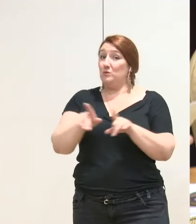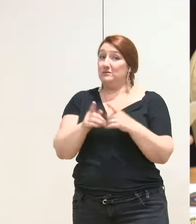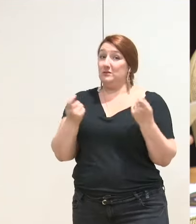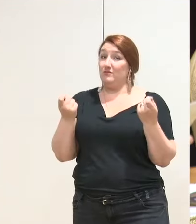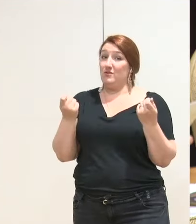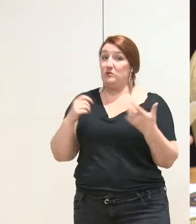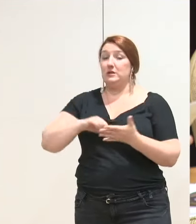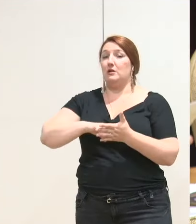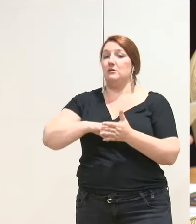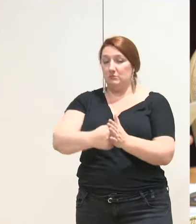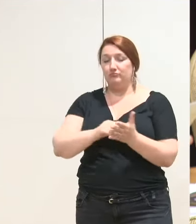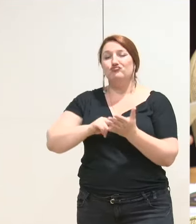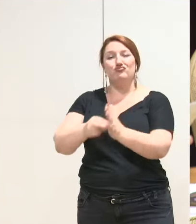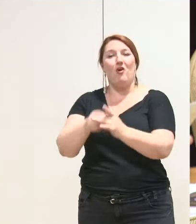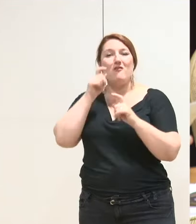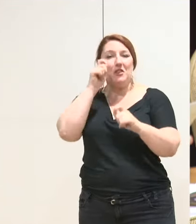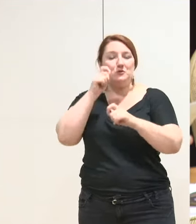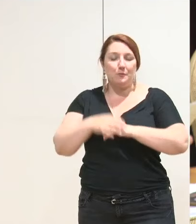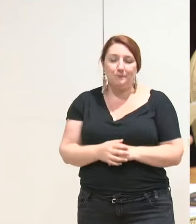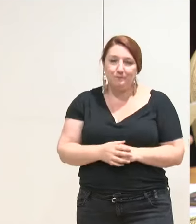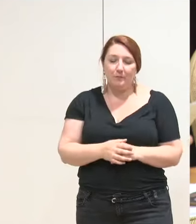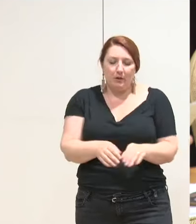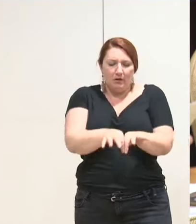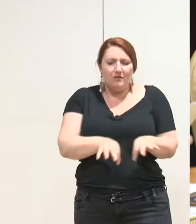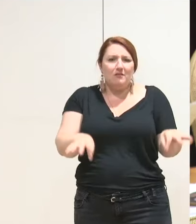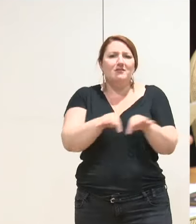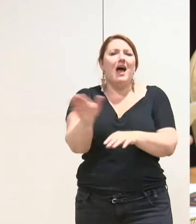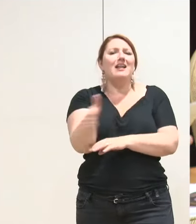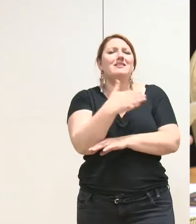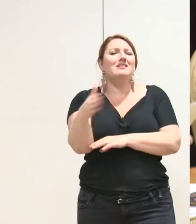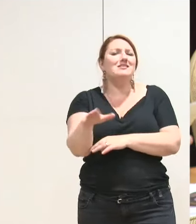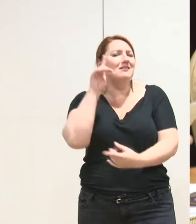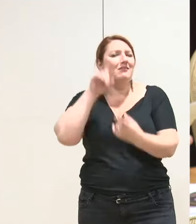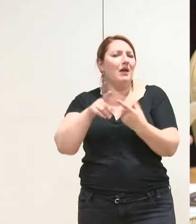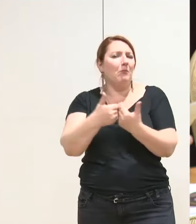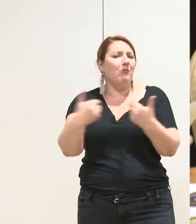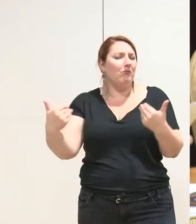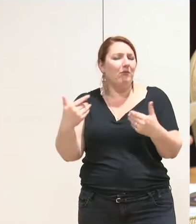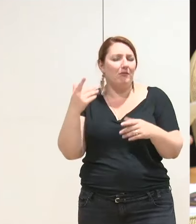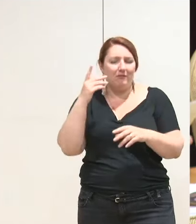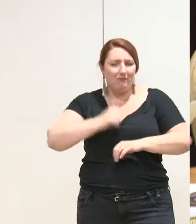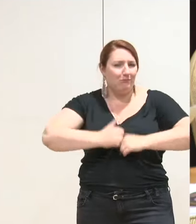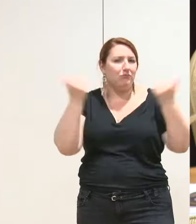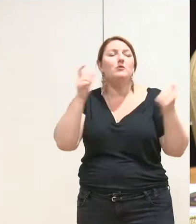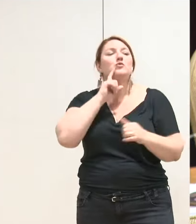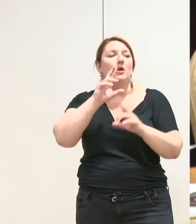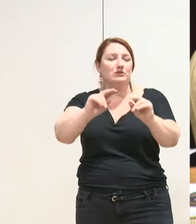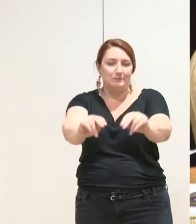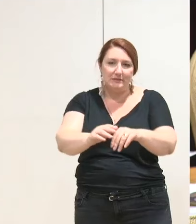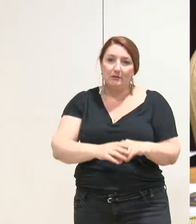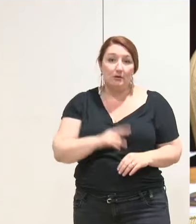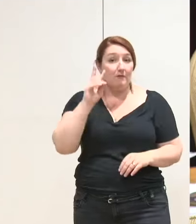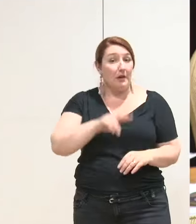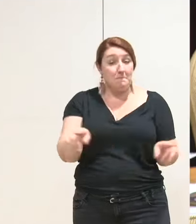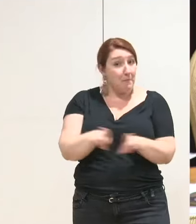alors contrairement au cas de la Hal de tennis qui sera abordé un peu plus tard dans la soirée nous ne souhaitons pas cautionner de dérives